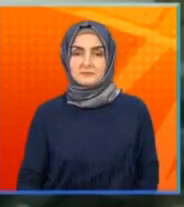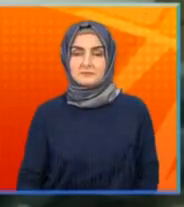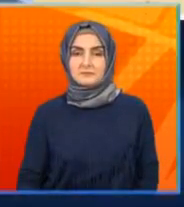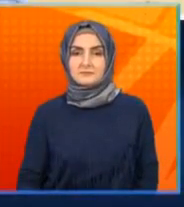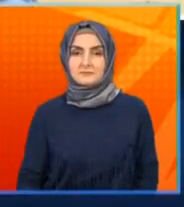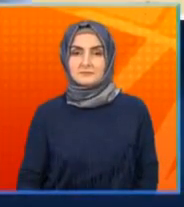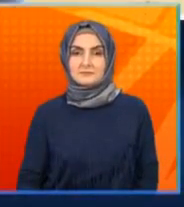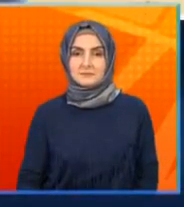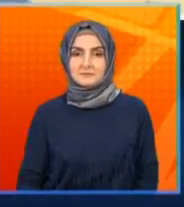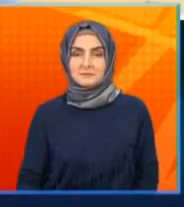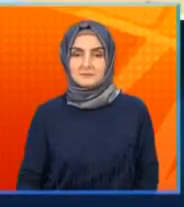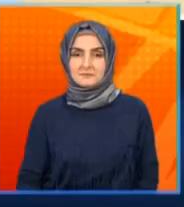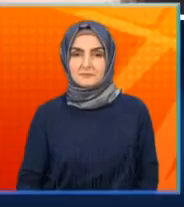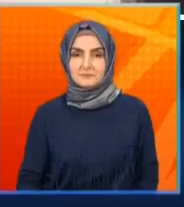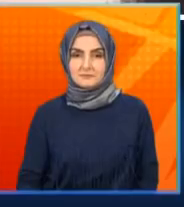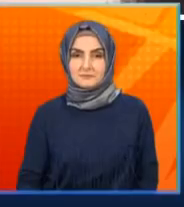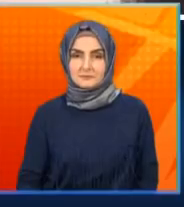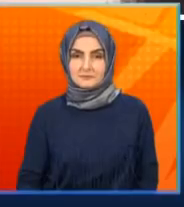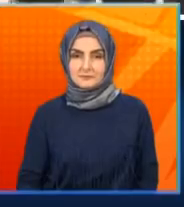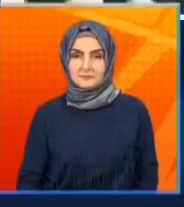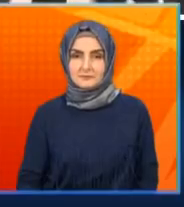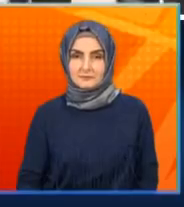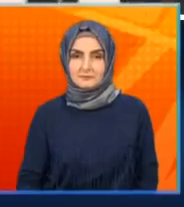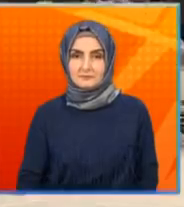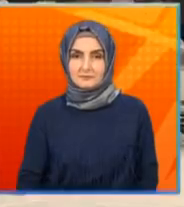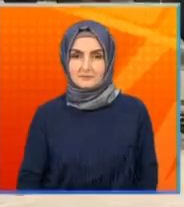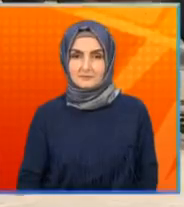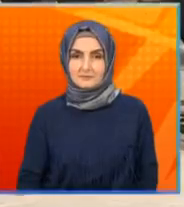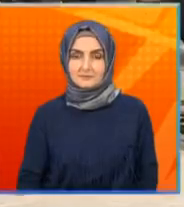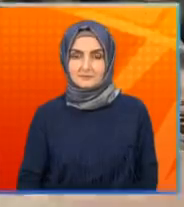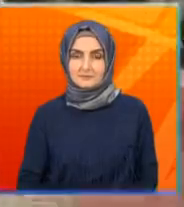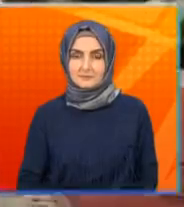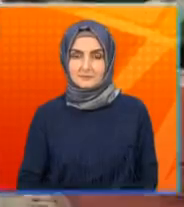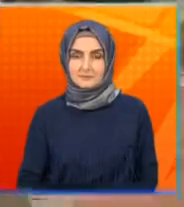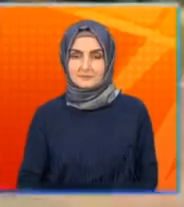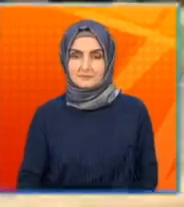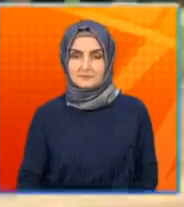önümüzdeki günlerde evlerimizden daha sık dışarı çıkacağız